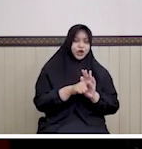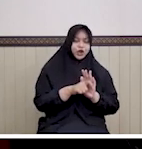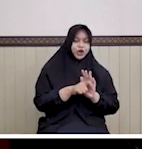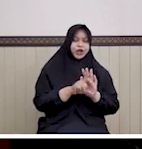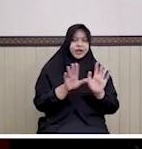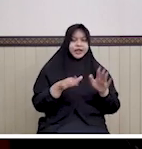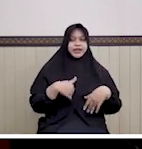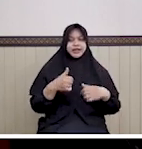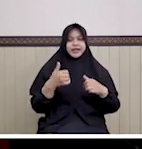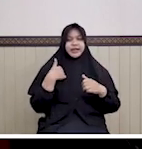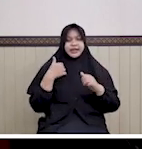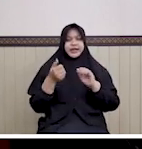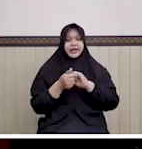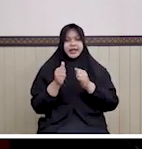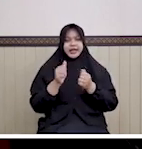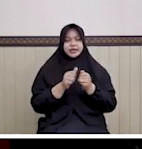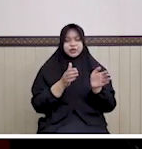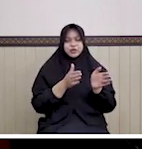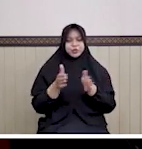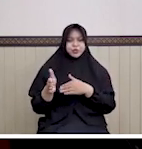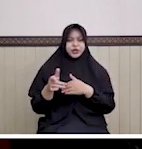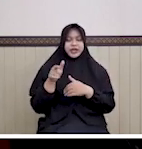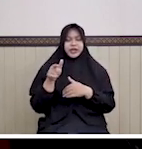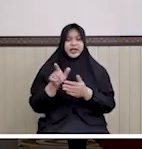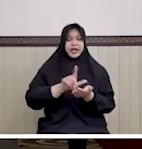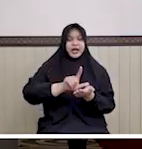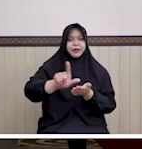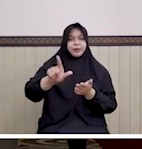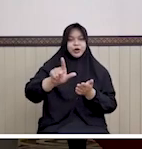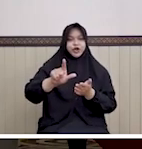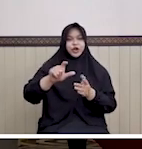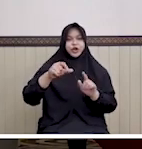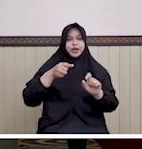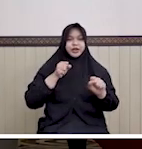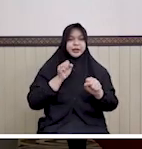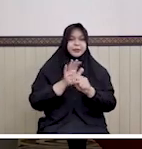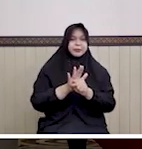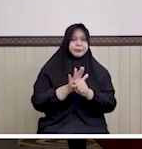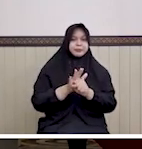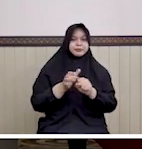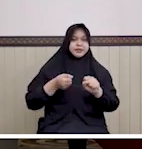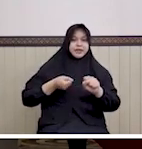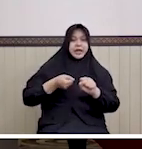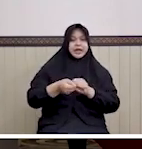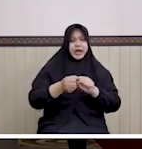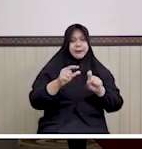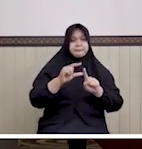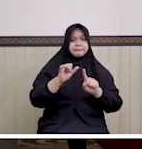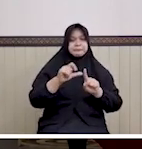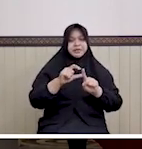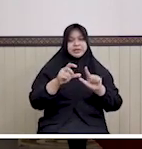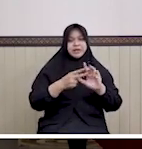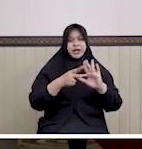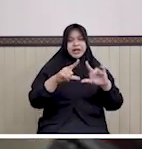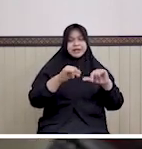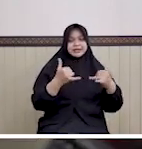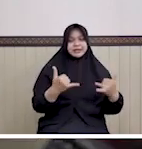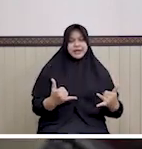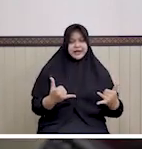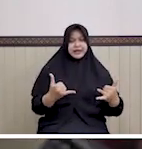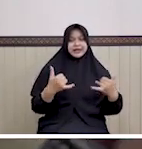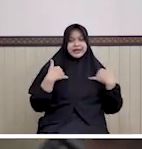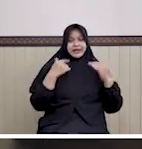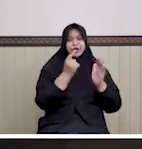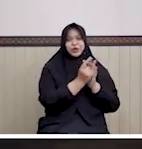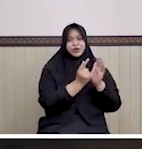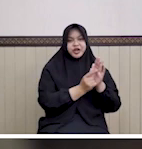sebuah kasus kemudian dia lapor pidana gitu ya lapor pidana kita akan sekarang memiliki undang-undang perlindungan saksi